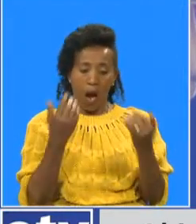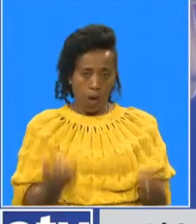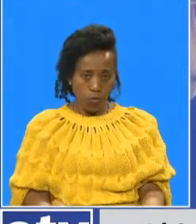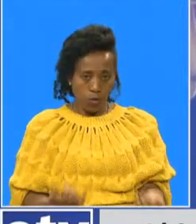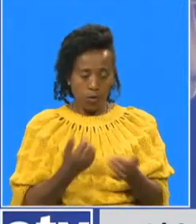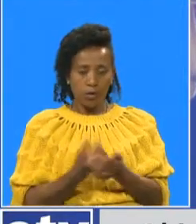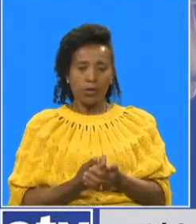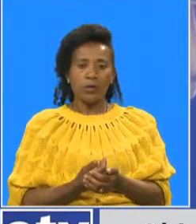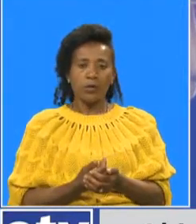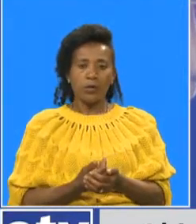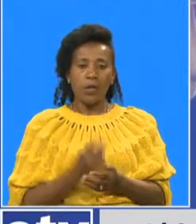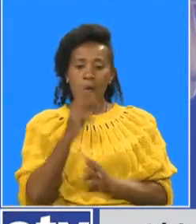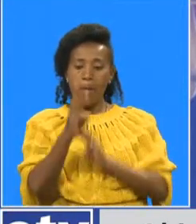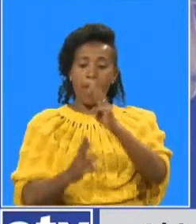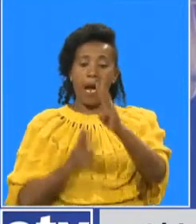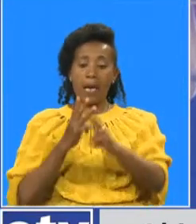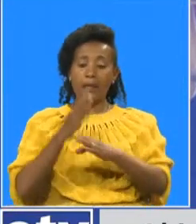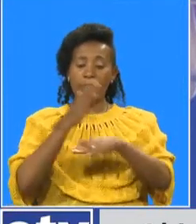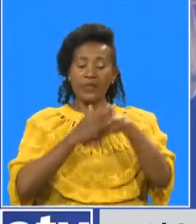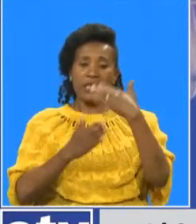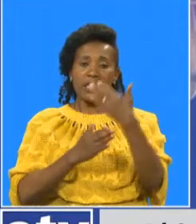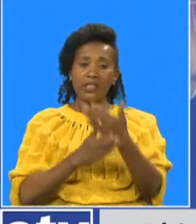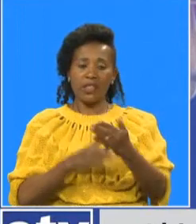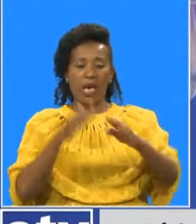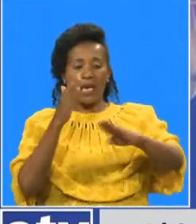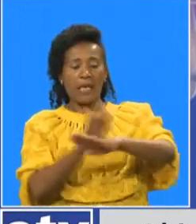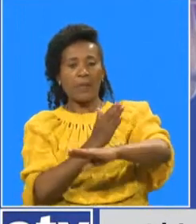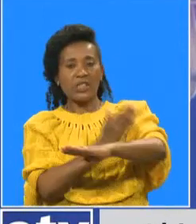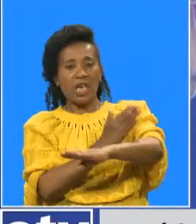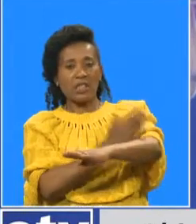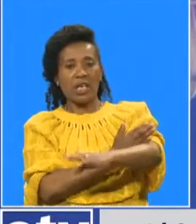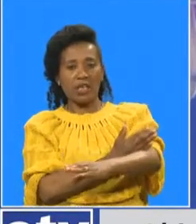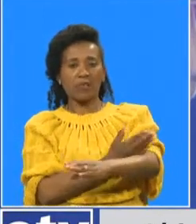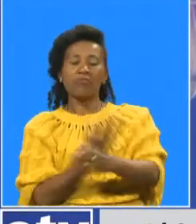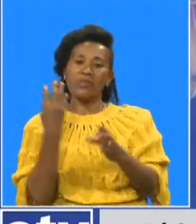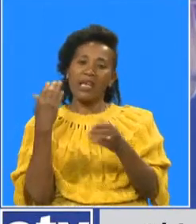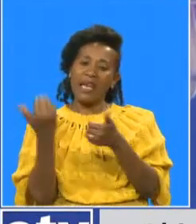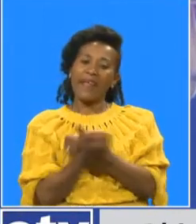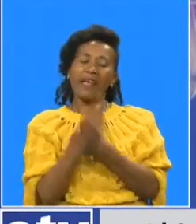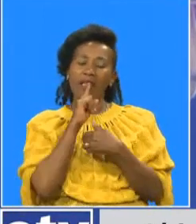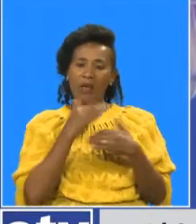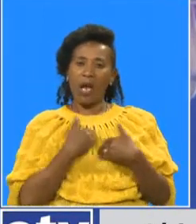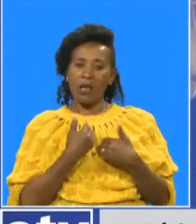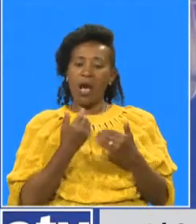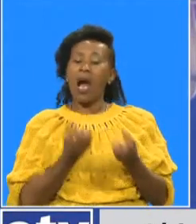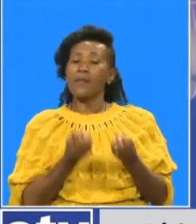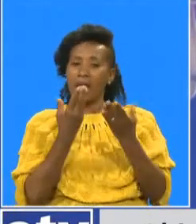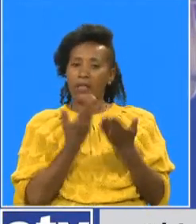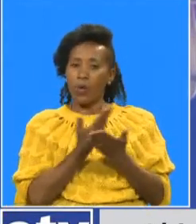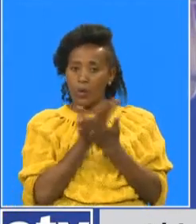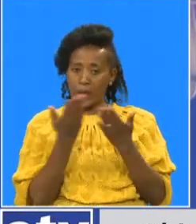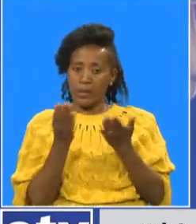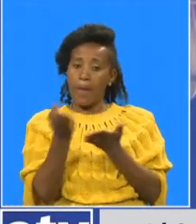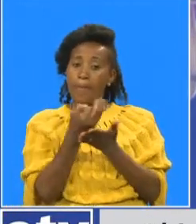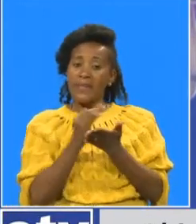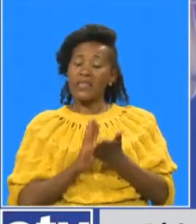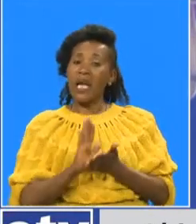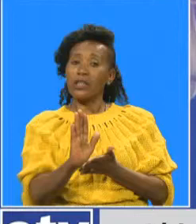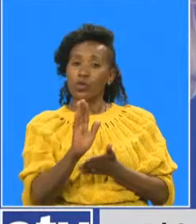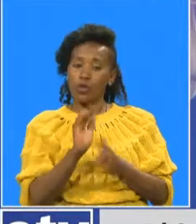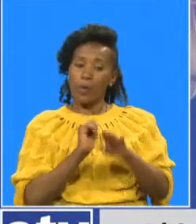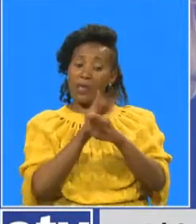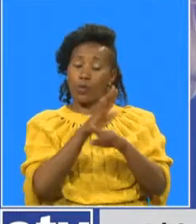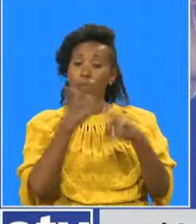አሁን በዓለም ደረጃ ያለው የመሻሻል እንትን እየተከፈተ ነው ያለው አብዛኛው ነገር። ስለዚህ ምርታቸው